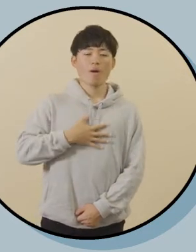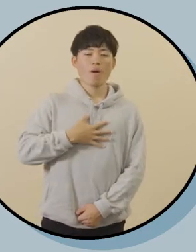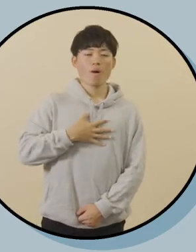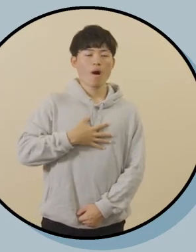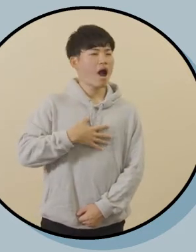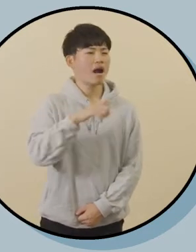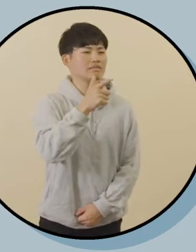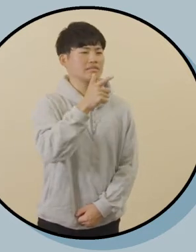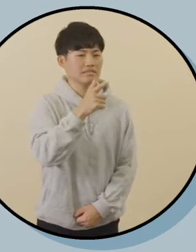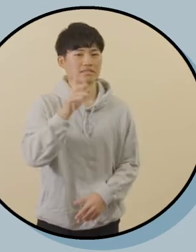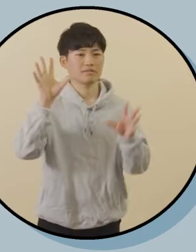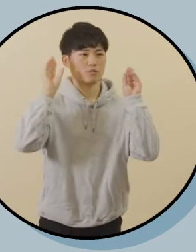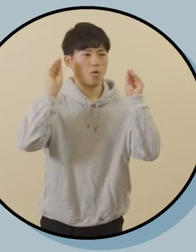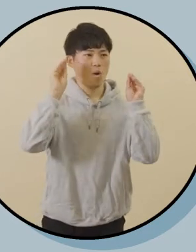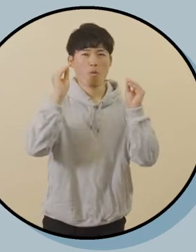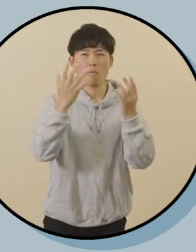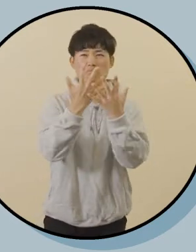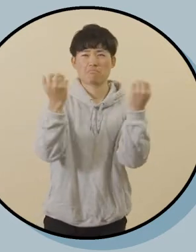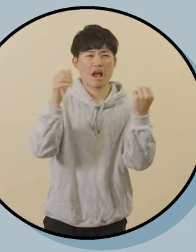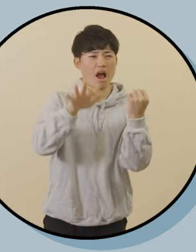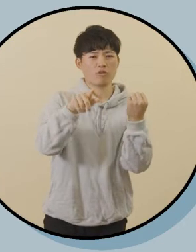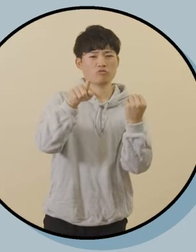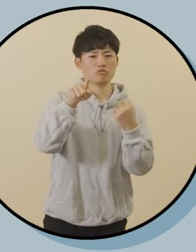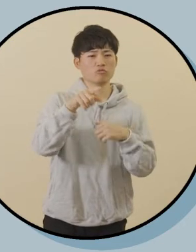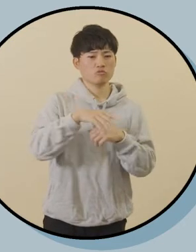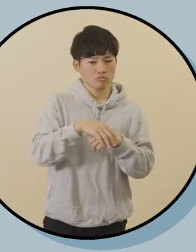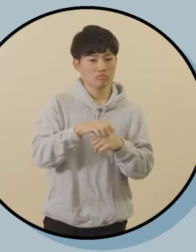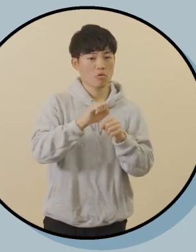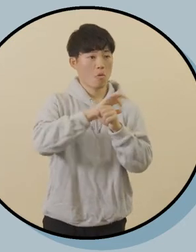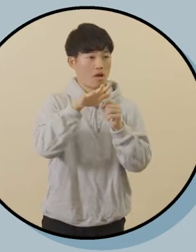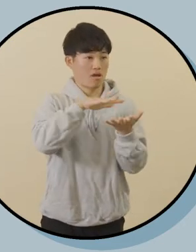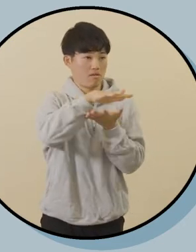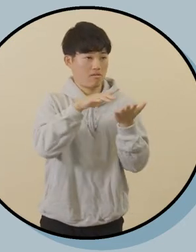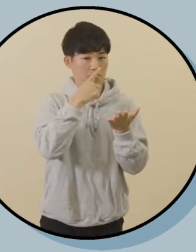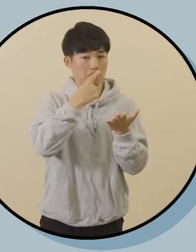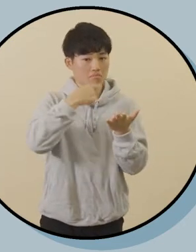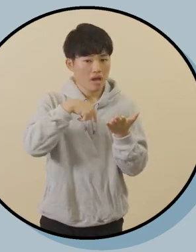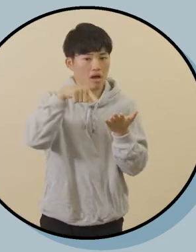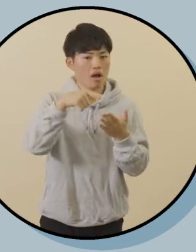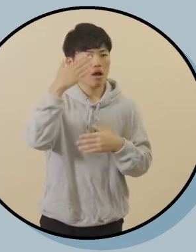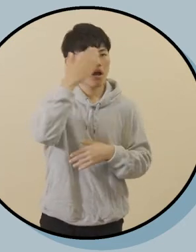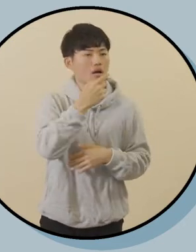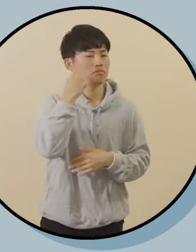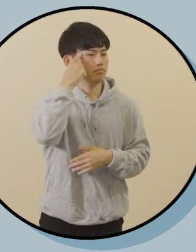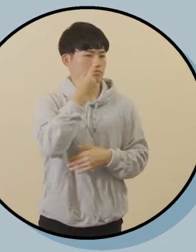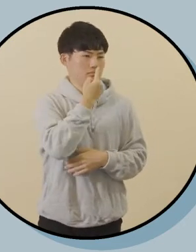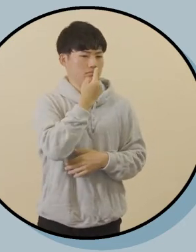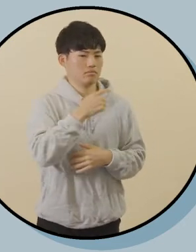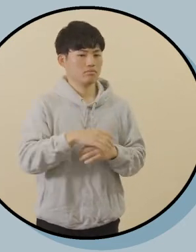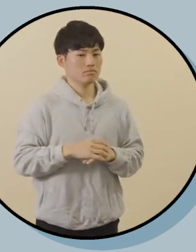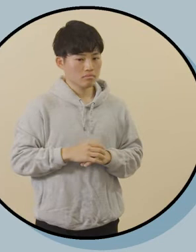ことではなくて、なんか本当情報量がすごく多いなと、やっぱりこのコロナ禍を経て改めて思うんですよね。